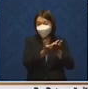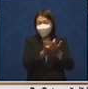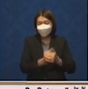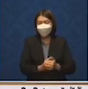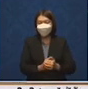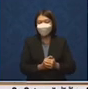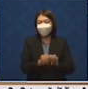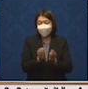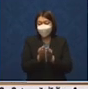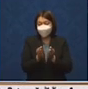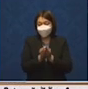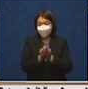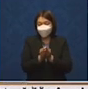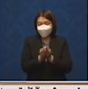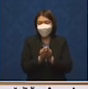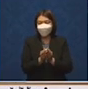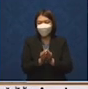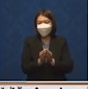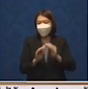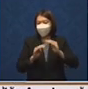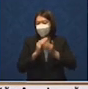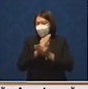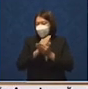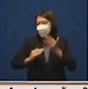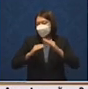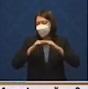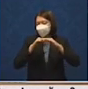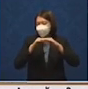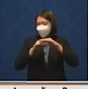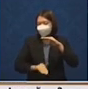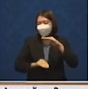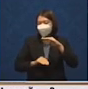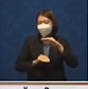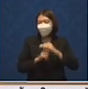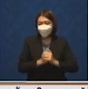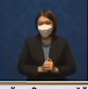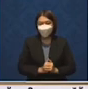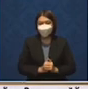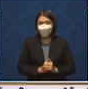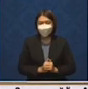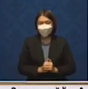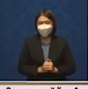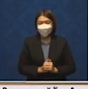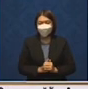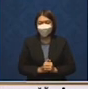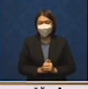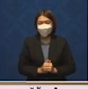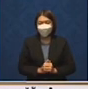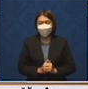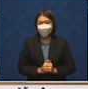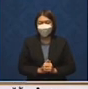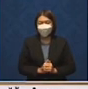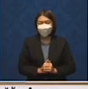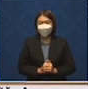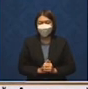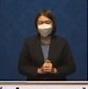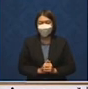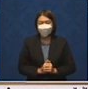นนเสียงไม่มากกว่ากึ่งหนึ่งของจำนวนสมาชิกทั้งหมดเท่าที่มีอยู่ของสภาผู้แทนราษ